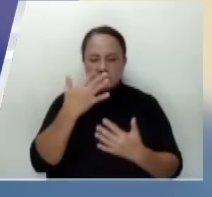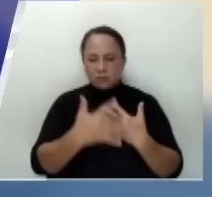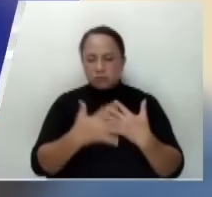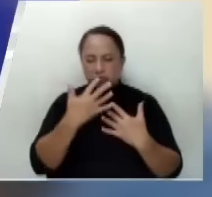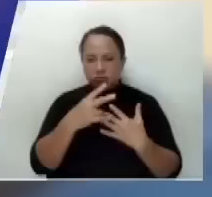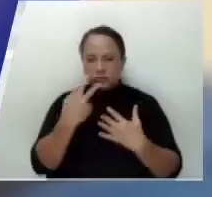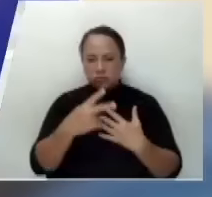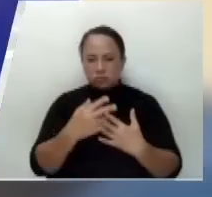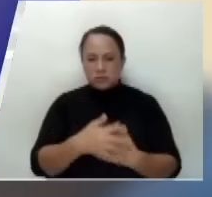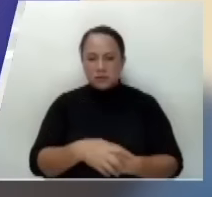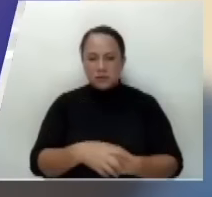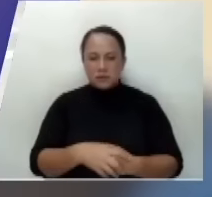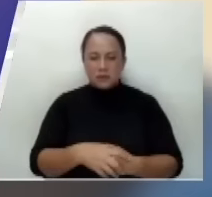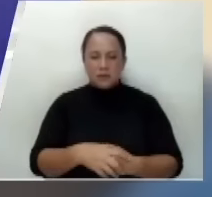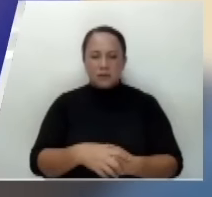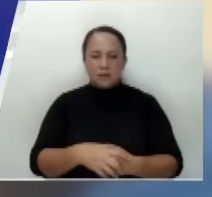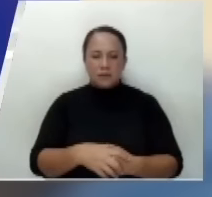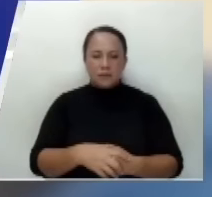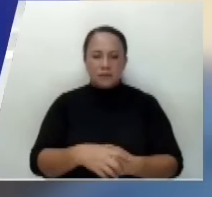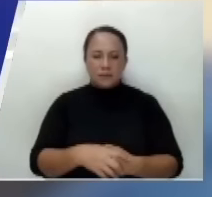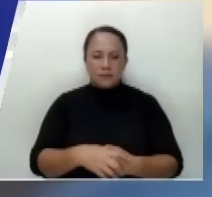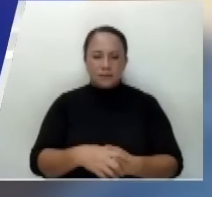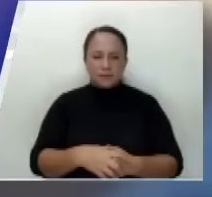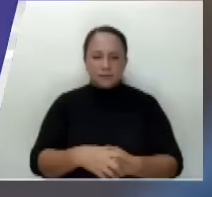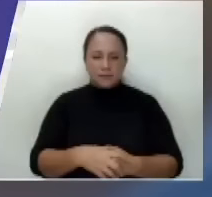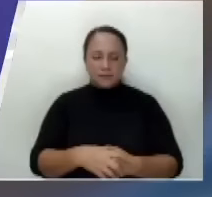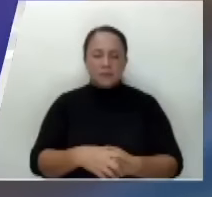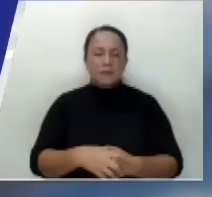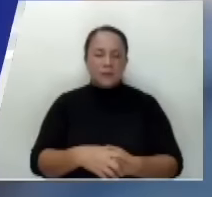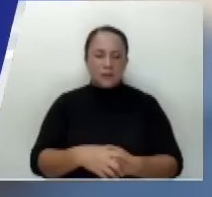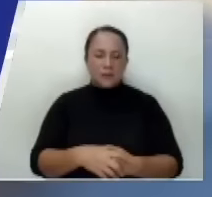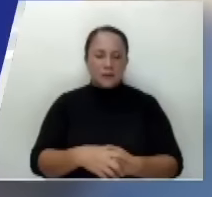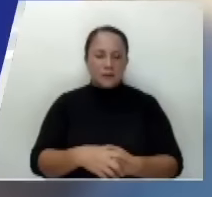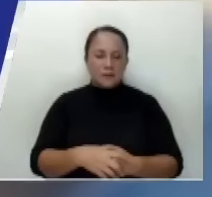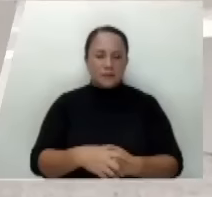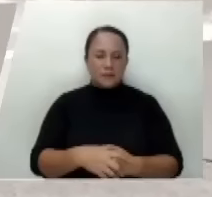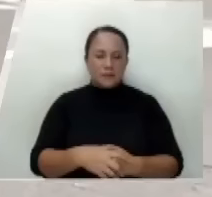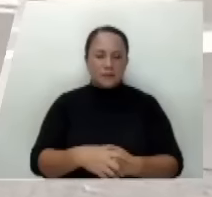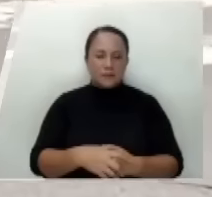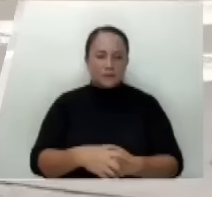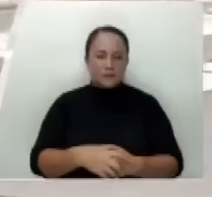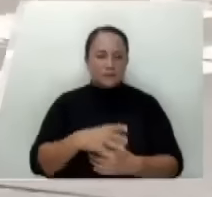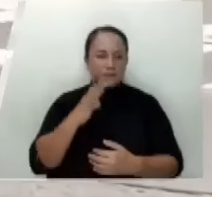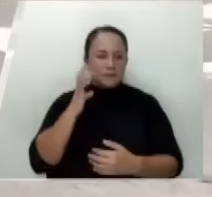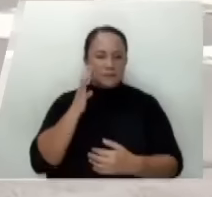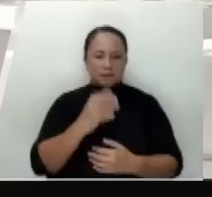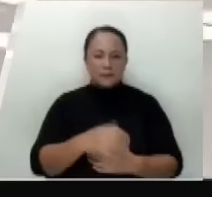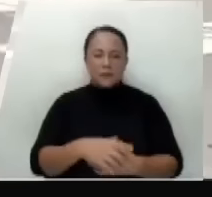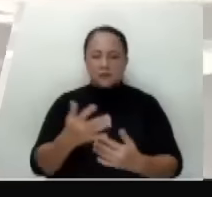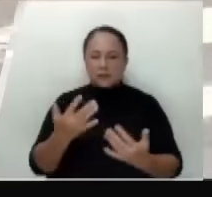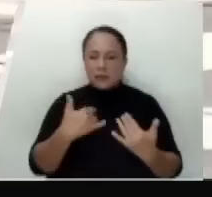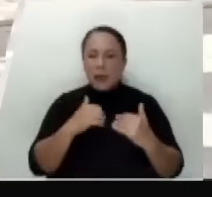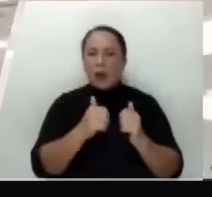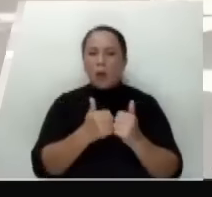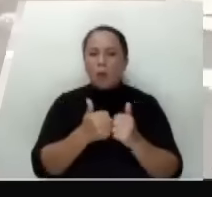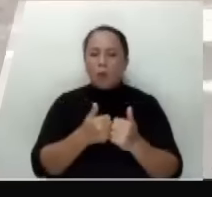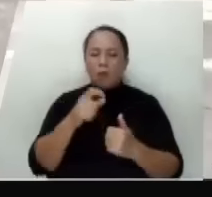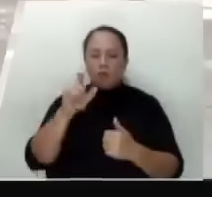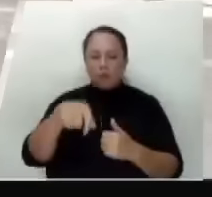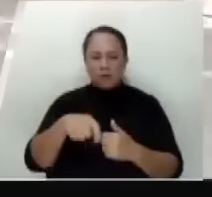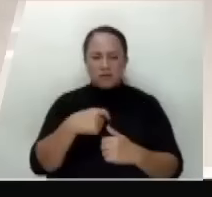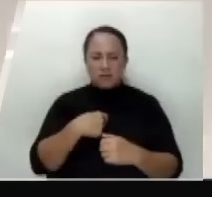ang ginsibo na yung ayam. Nagato pa yan, lulay ng karao, lintuya pag. Lintuya lapaa. Pero paano nga ba dapat ang mga